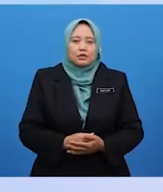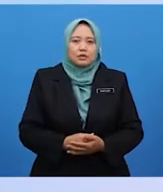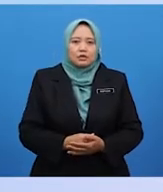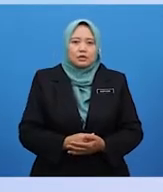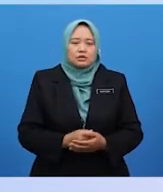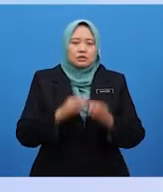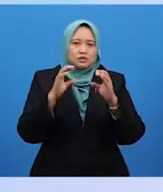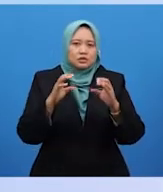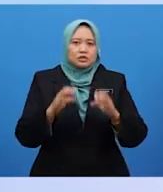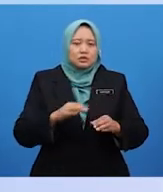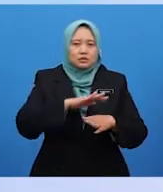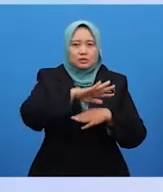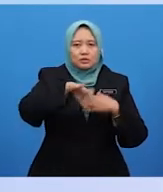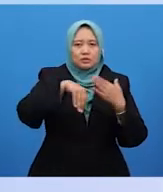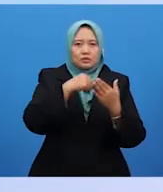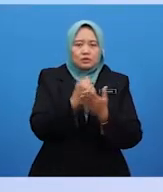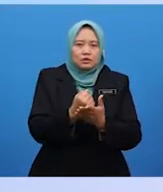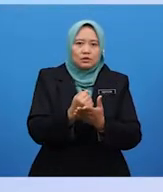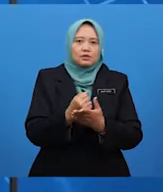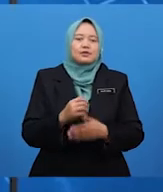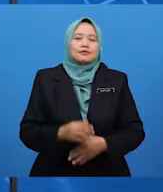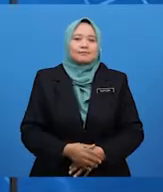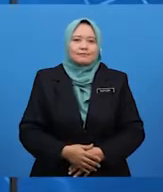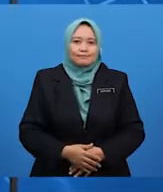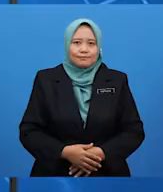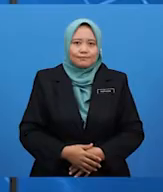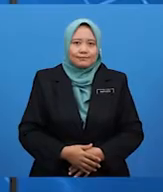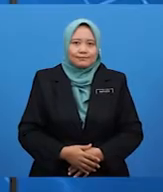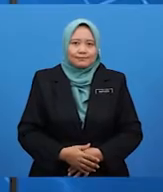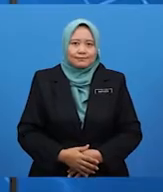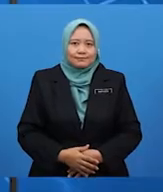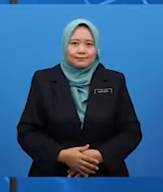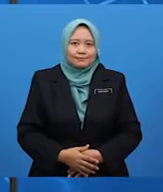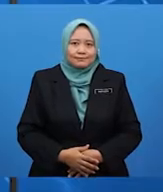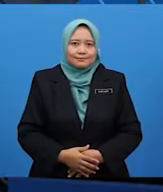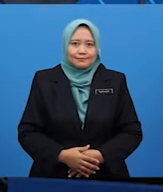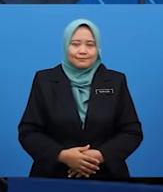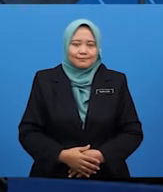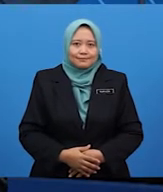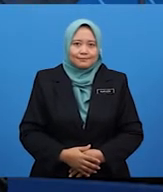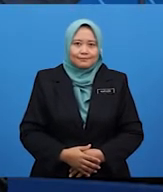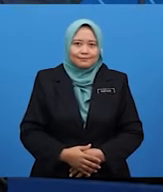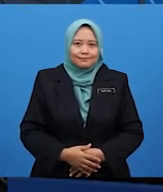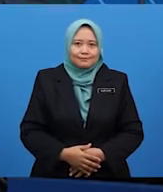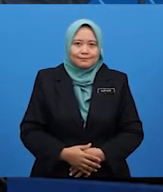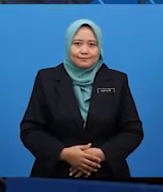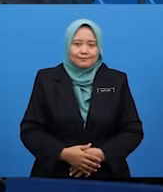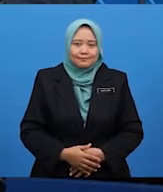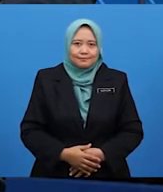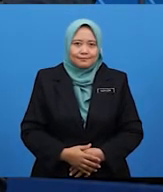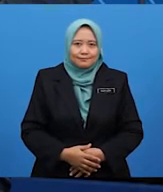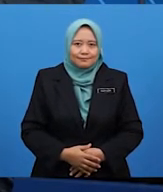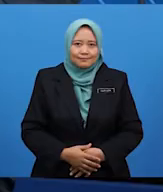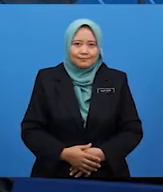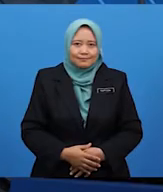menyeluruh. Melibatkan pemerhatian secara rawa. Saya rasa itu sahaja yang Cikgu Wan tertinggal. Baiklah pelajar-pelajar, saya Cikgu